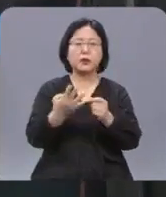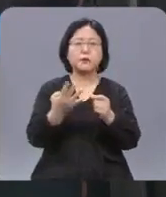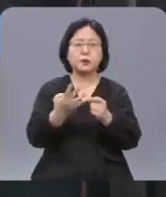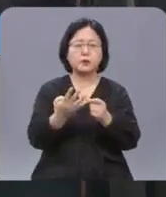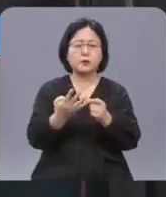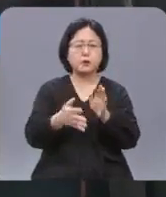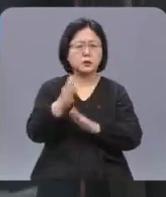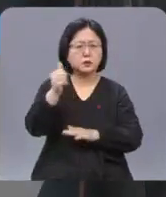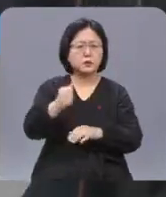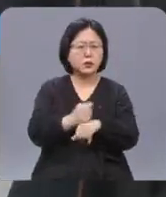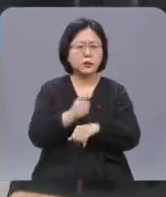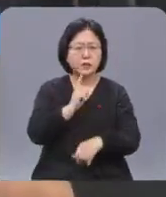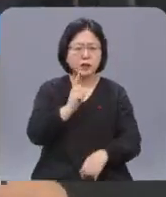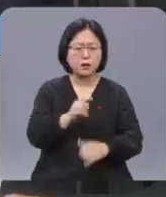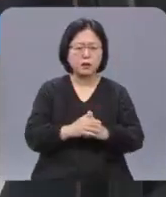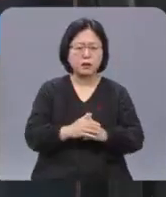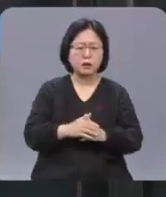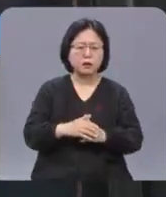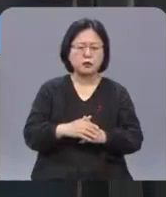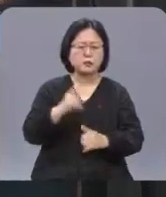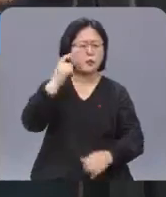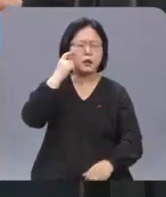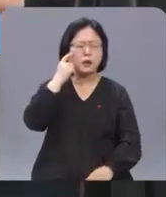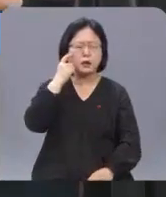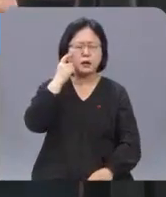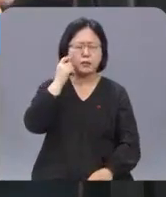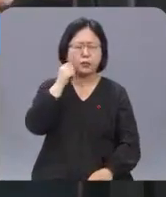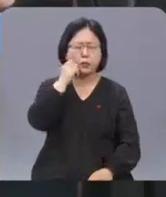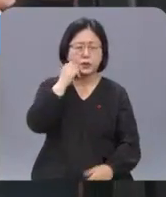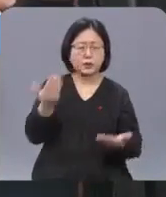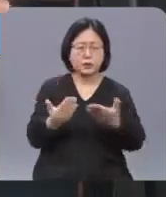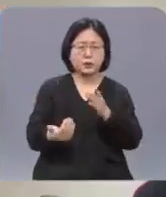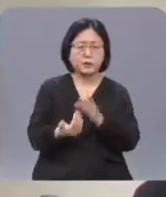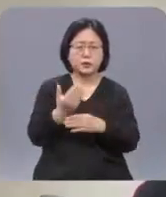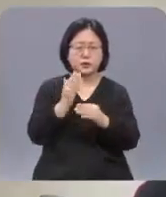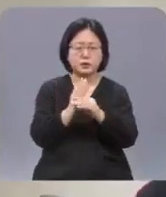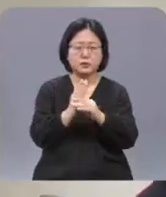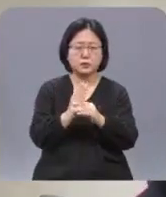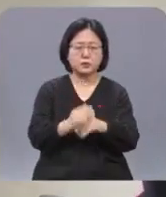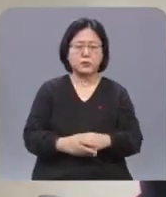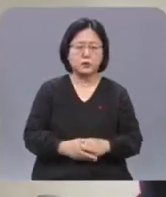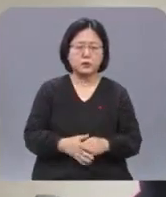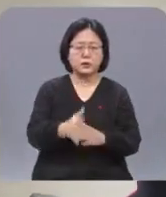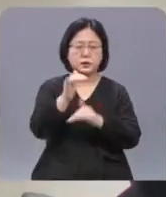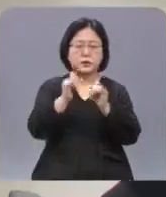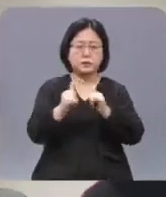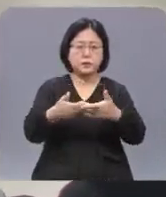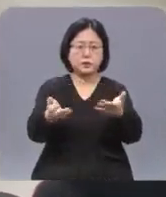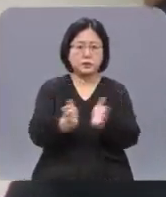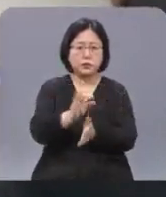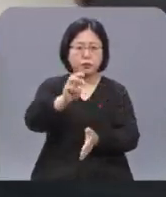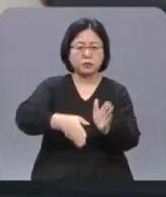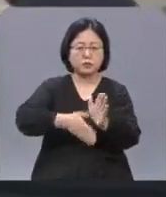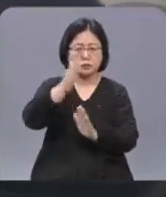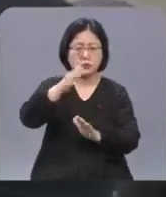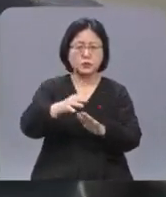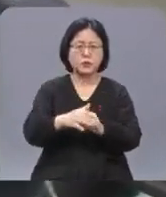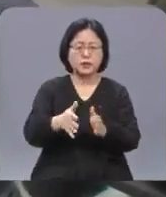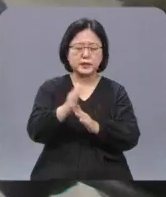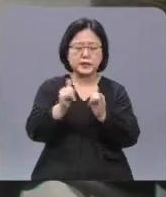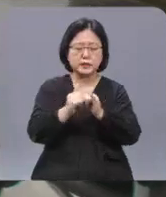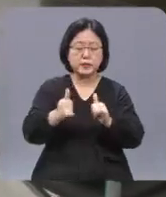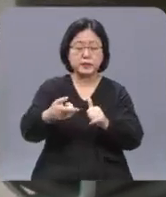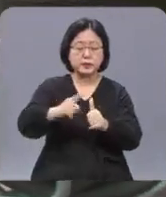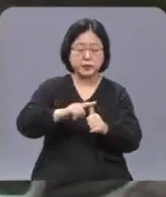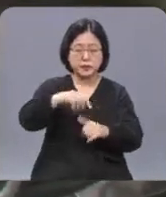시장으로서 해야 될 이야기입니까 도저히 어떻게 보면 상상할 수 없는 일이 지금 벌어지고 있는 거거든요 시민단체는 광주시가 편성한